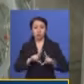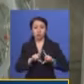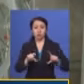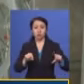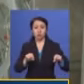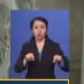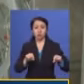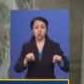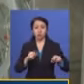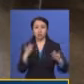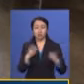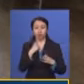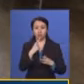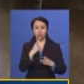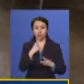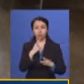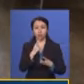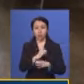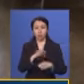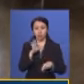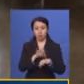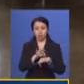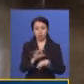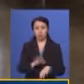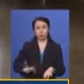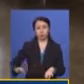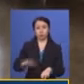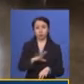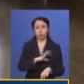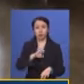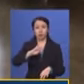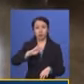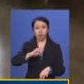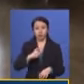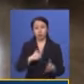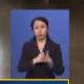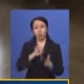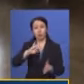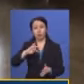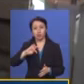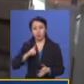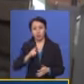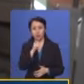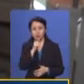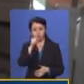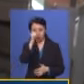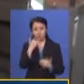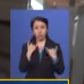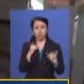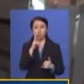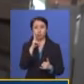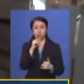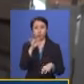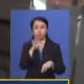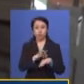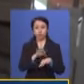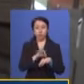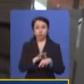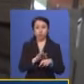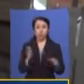стационарах. Стоит отметить, что основной пик заболеваемости в нашей области пришелся на июнь-июль месяцы. В настоящее время количество